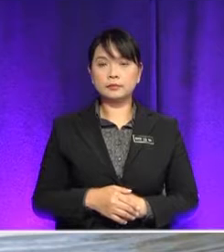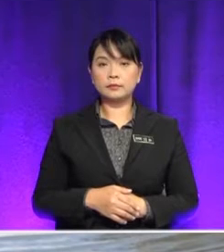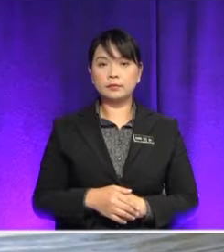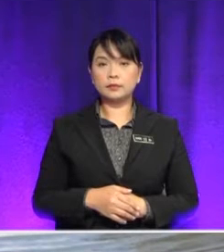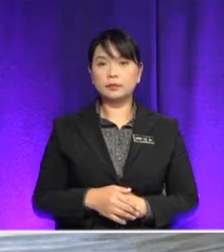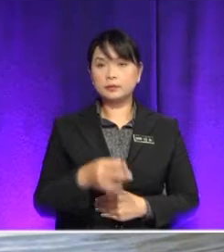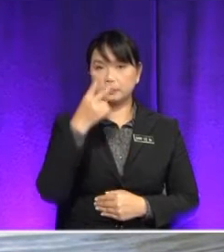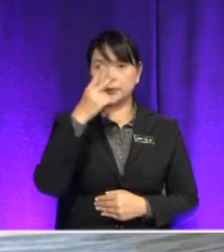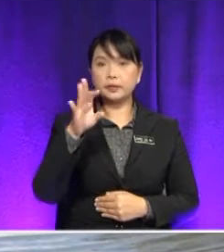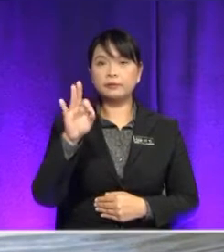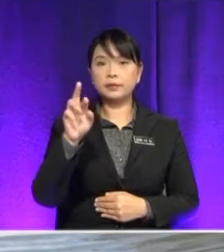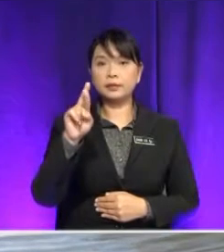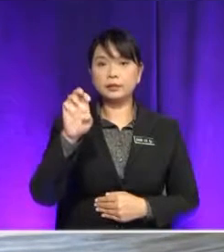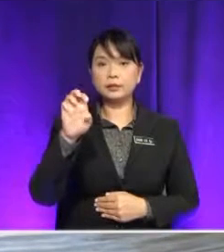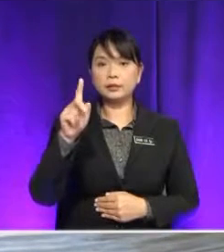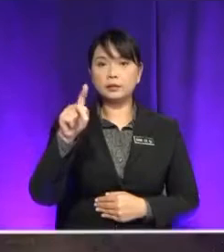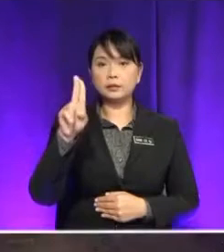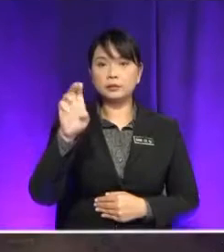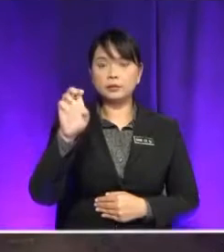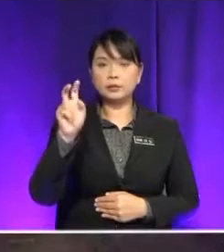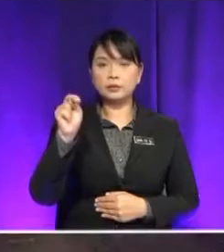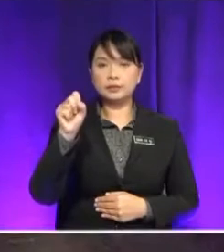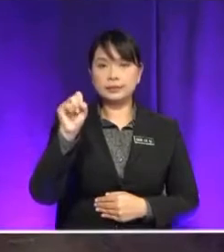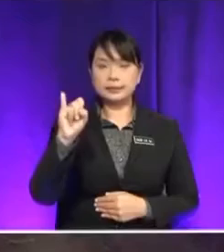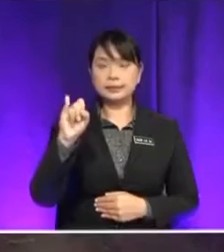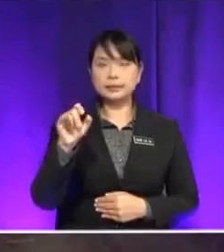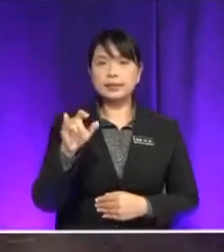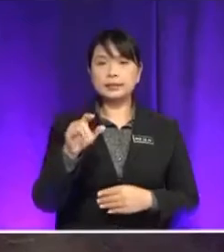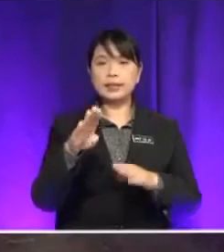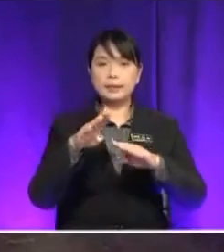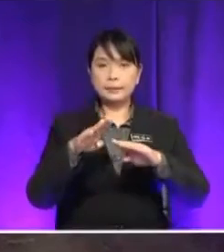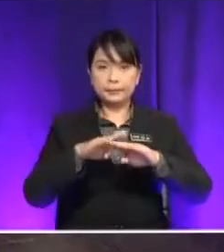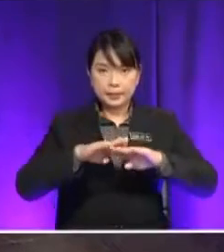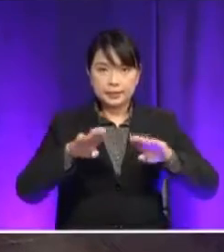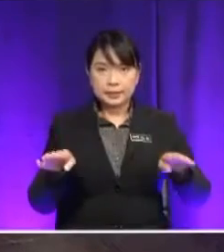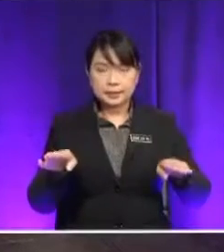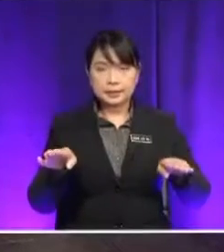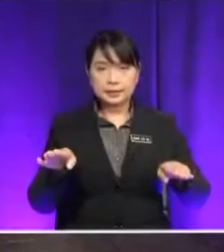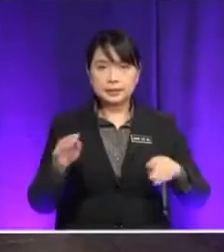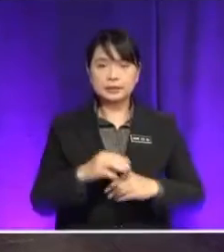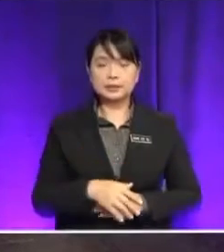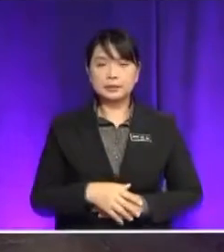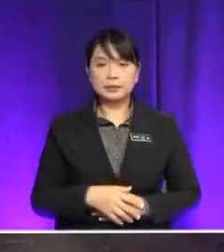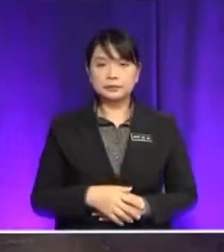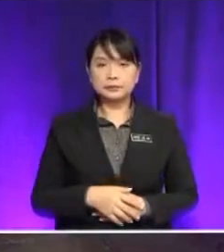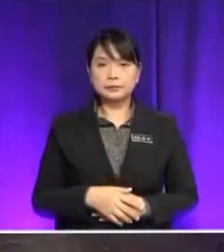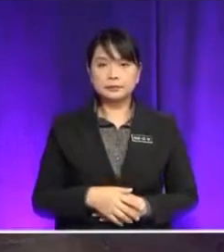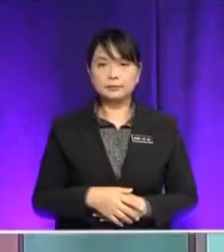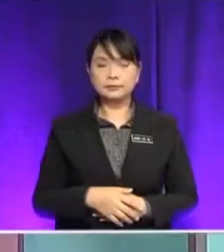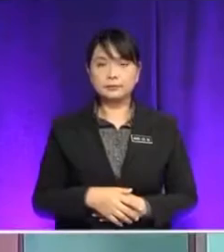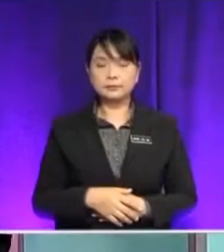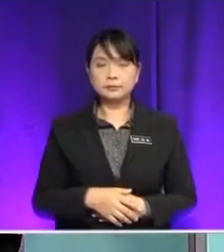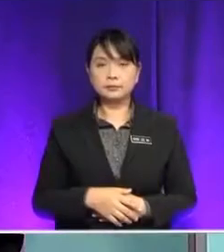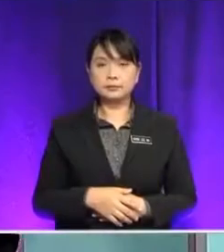Aya nih kena Ingatlah dan jangan video kereta jangan Q2 nih kalau kita salah ketik maksudnya kita kepala